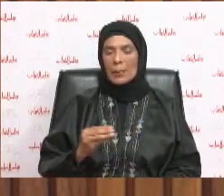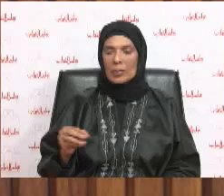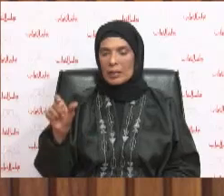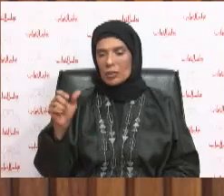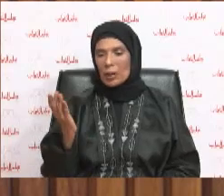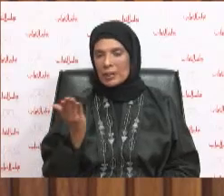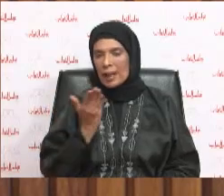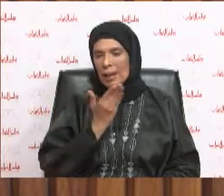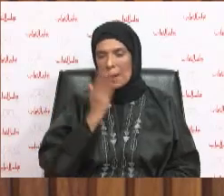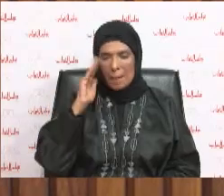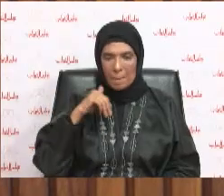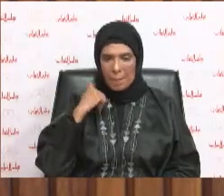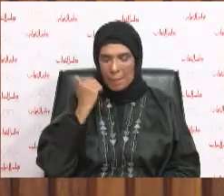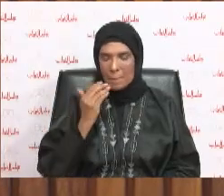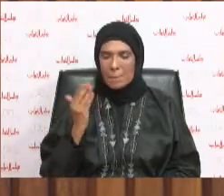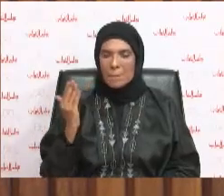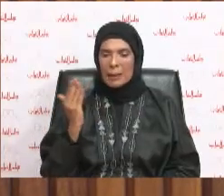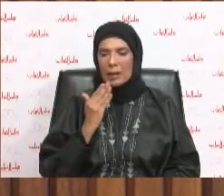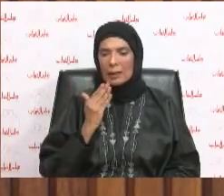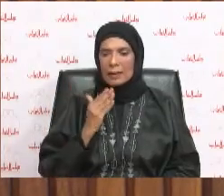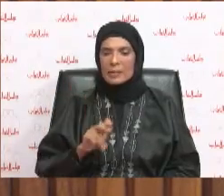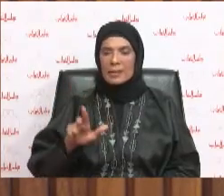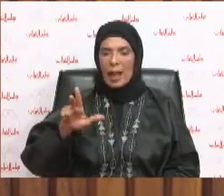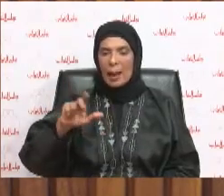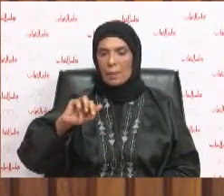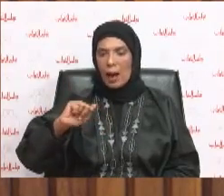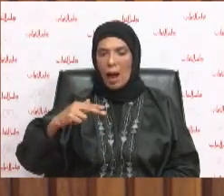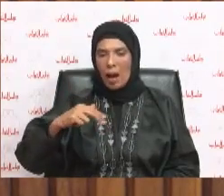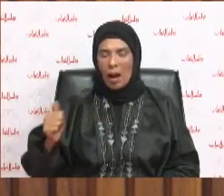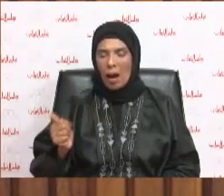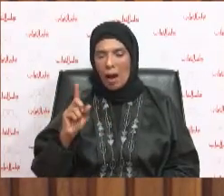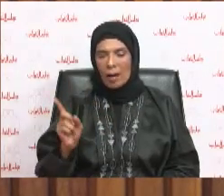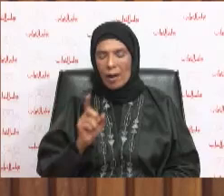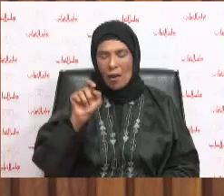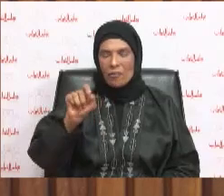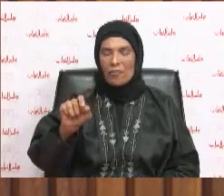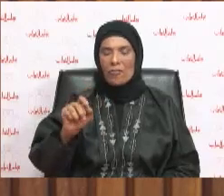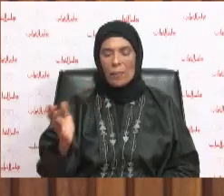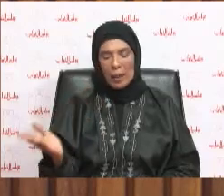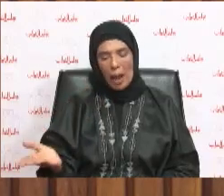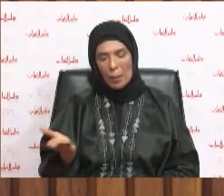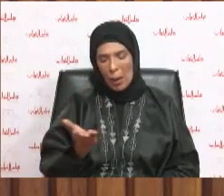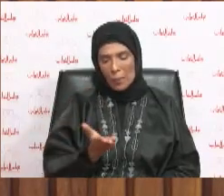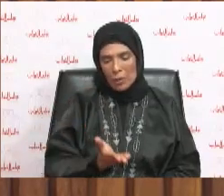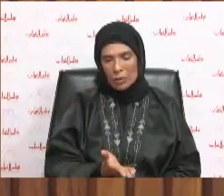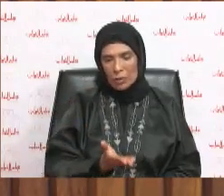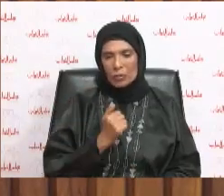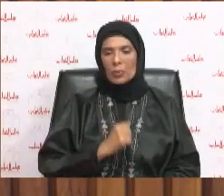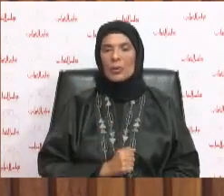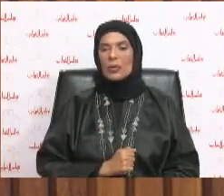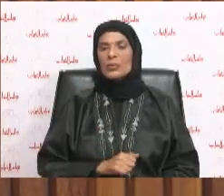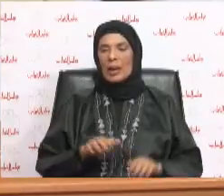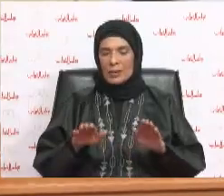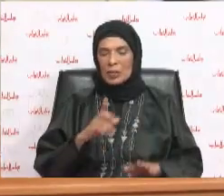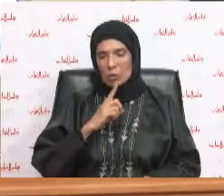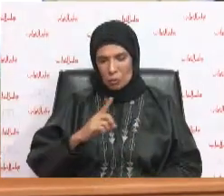طلبة وطالبات مدارس المعارف الحديثة في هذه الجلسة، جلسة مجلس النواب. هذا مجلسكم، وإن